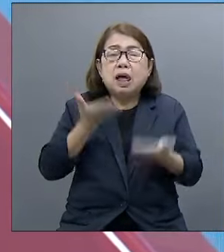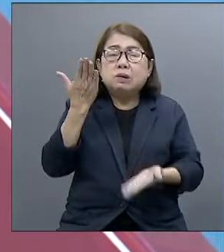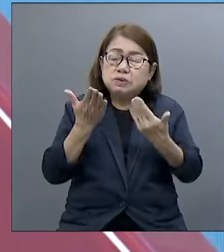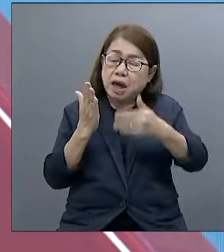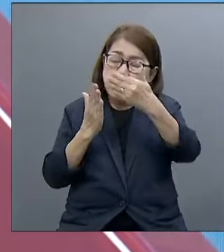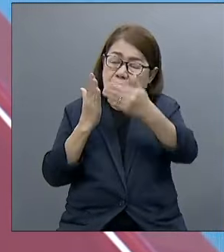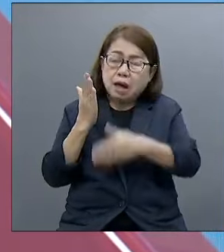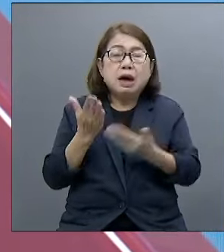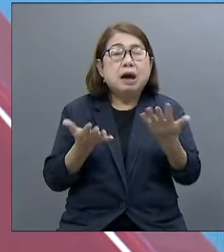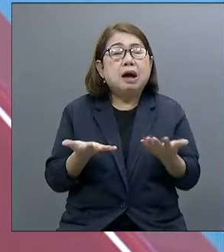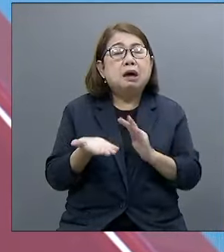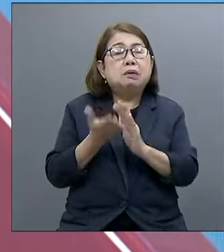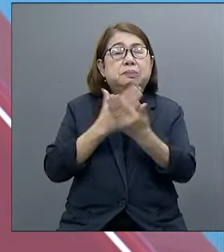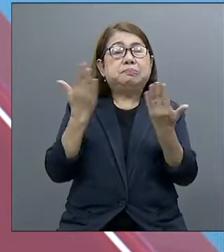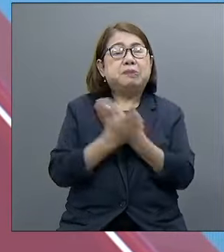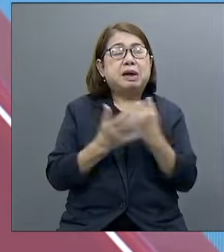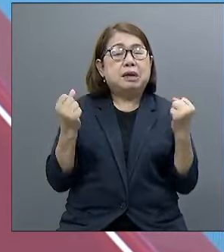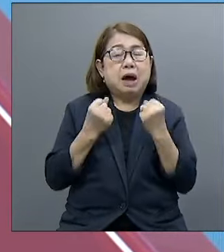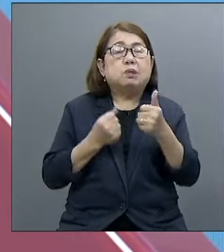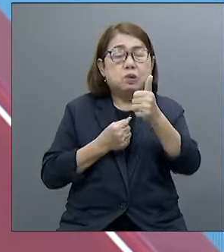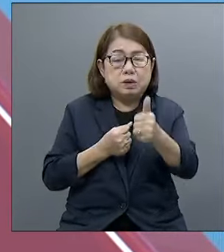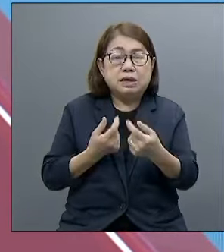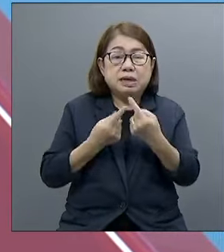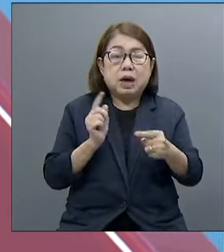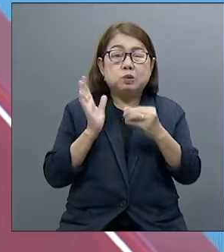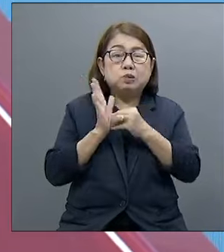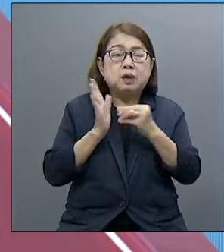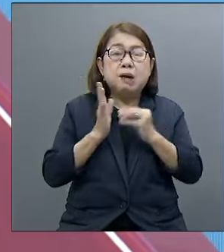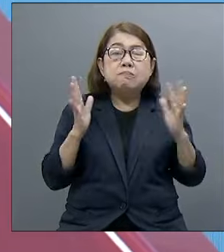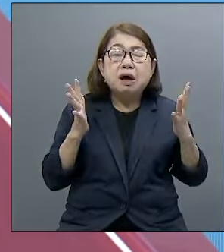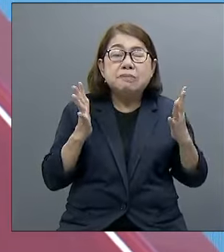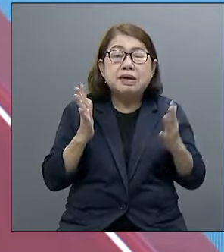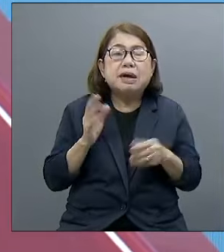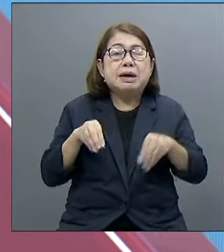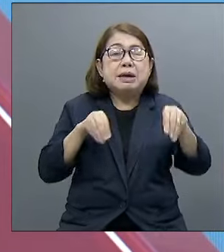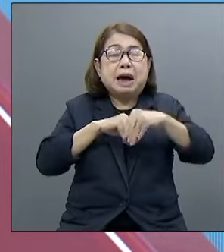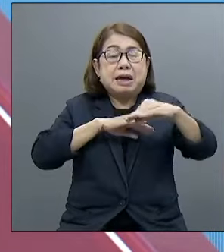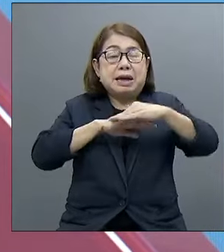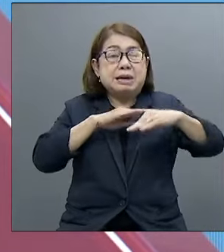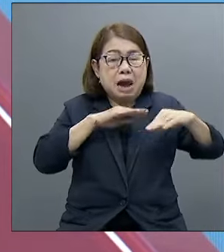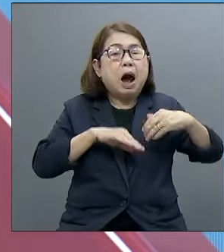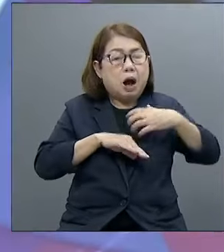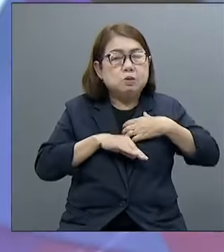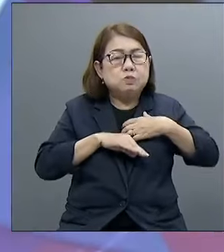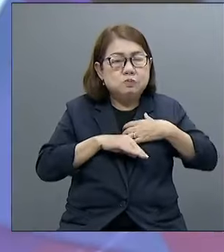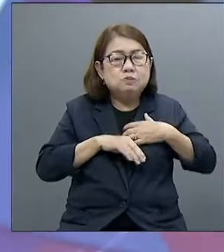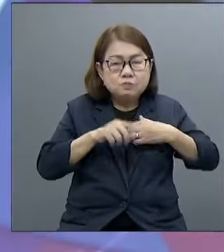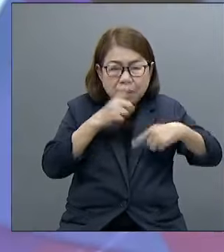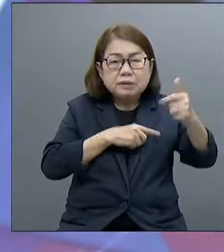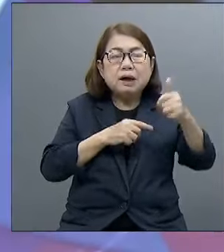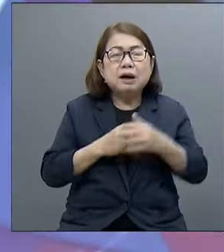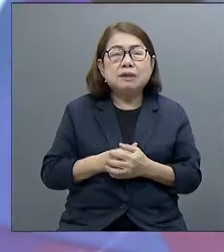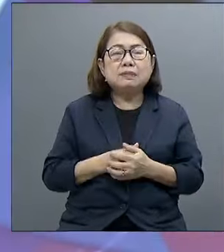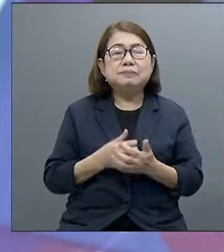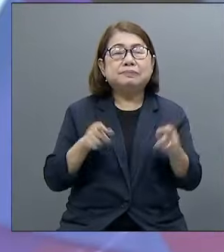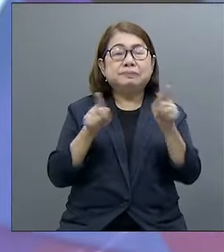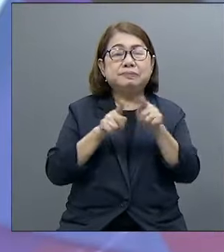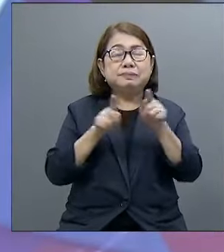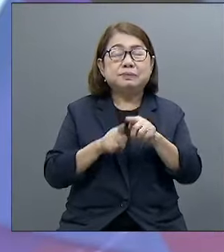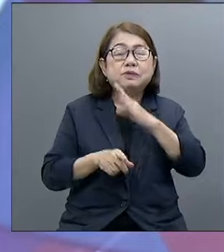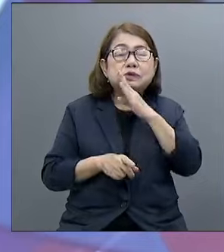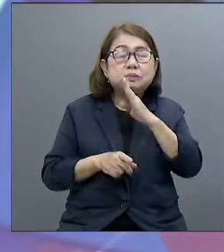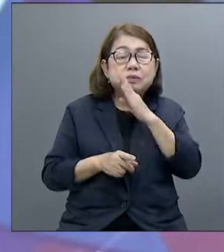เย็นๆหน่อยใช่ไหมเผื่อถ้าเกิดไม่หนาวกรุงเทพปริมณฑลก็เดี๋ยวนั่งรถไปหนาวที่อื่นก็ได้ ค่ะคือจริงๆเนี่ยคุณผู้ชมอย่างในงาน